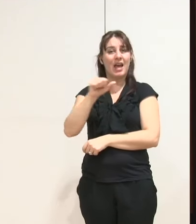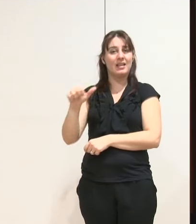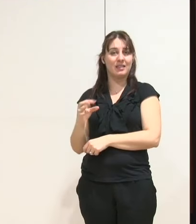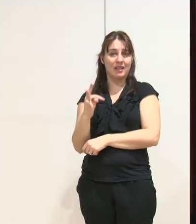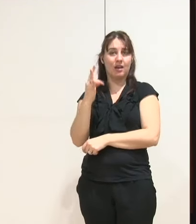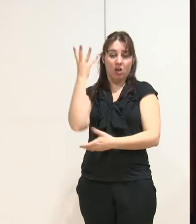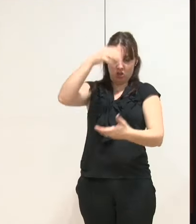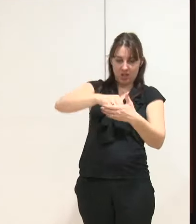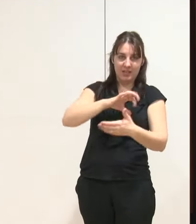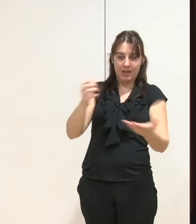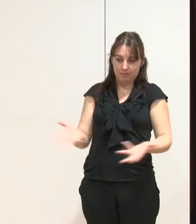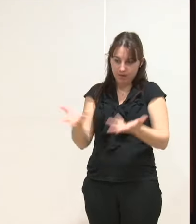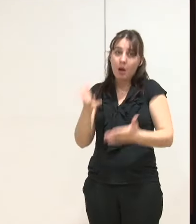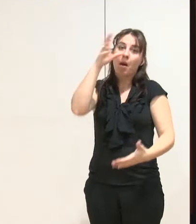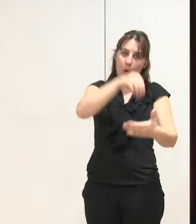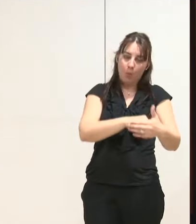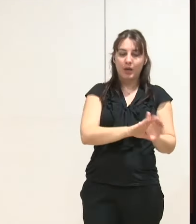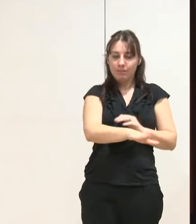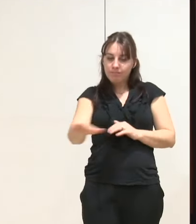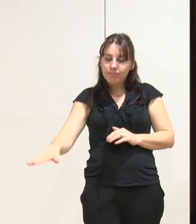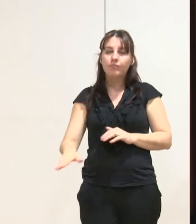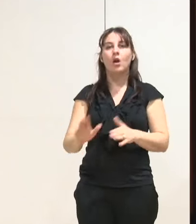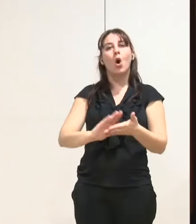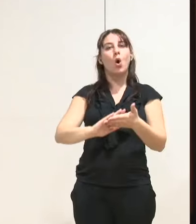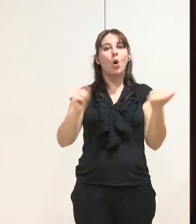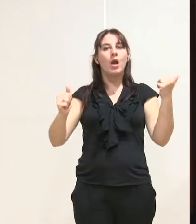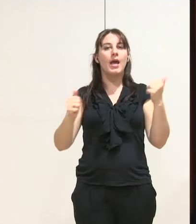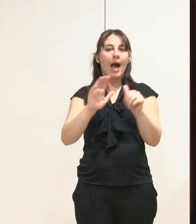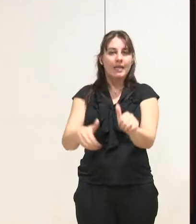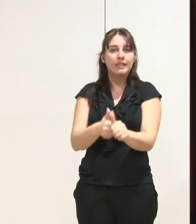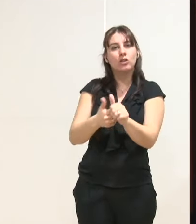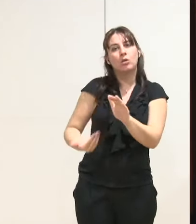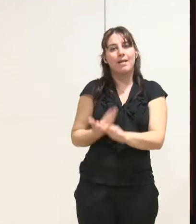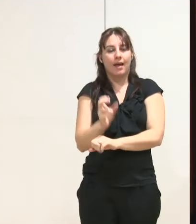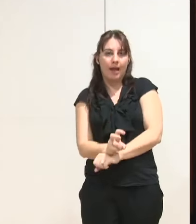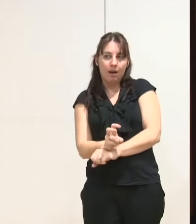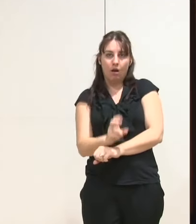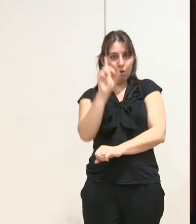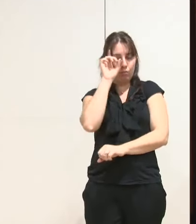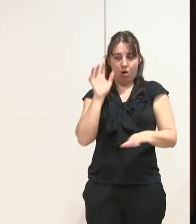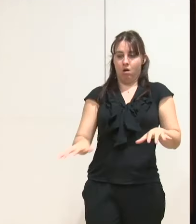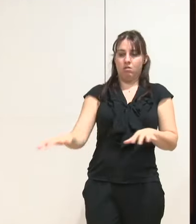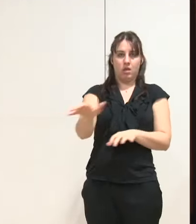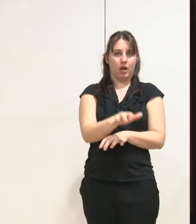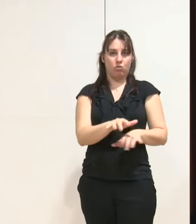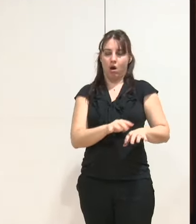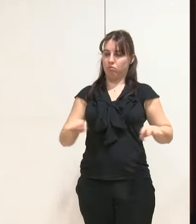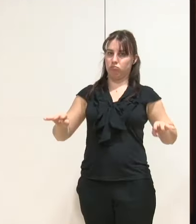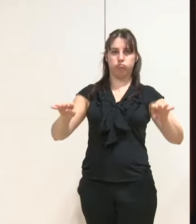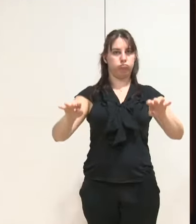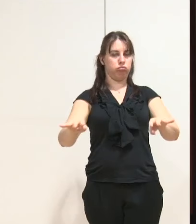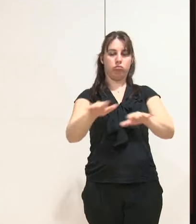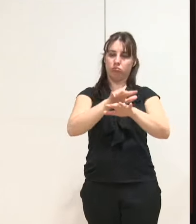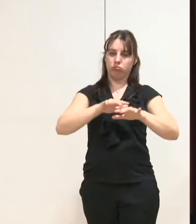CCAS mais aussi la petite enfance avec les relais assistantes maternell pour que leur inscription sur le territoire se fasse avec l'ensemble